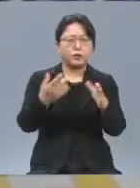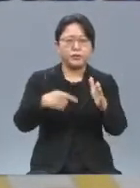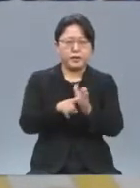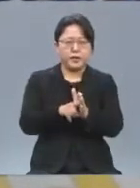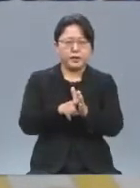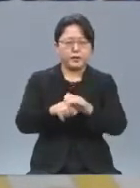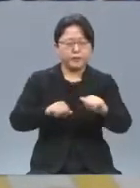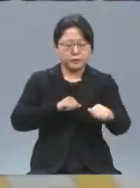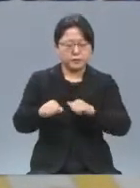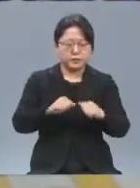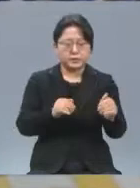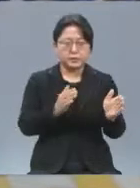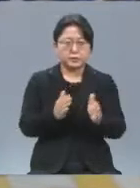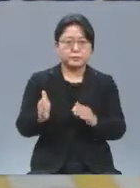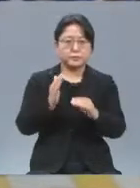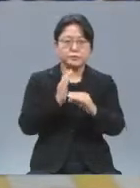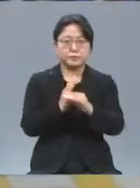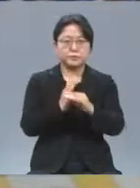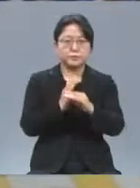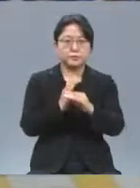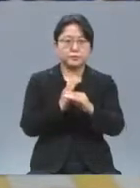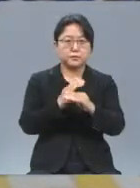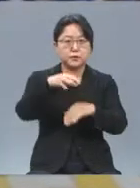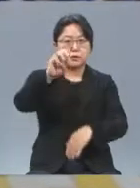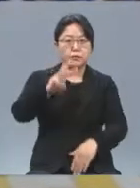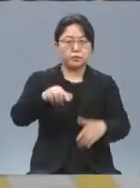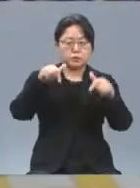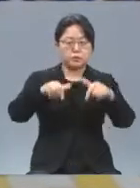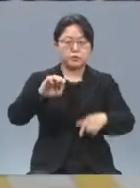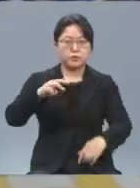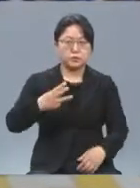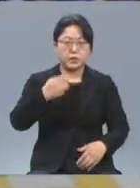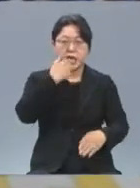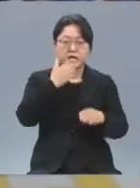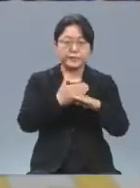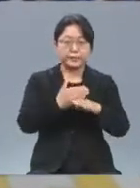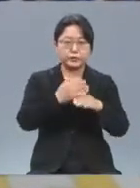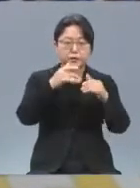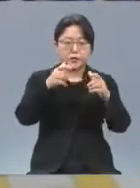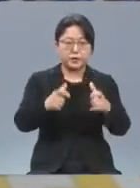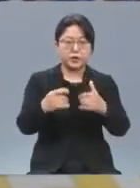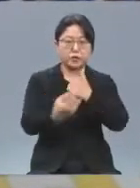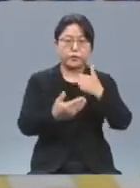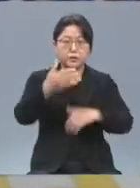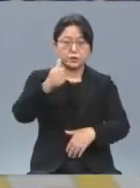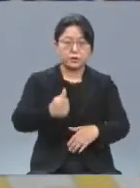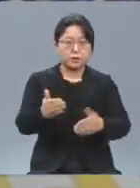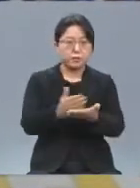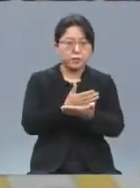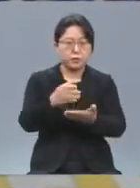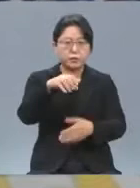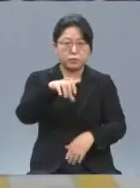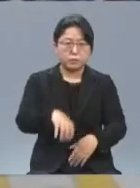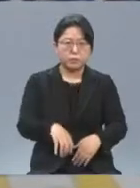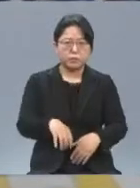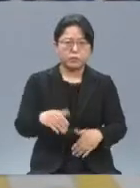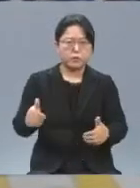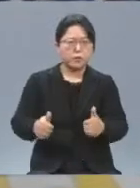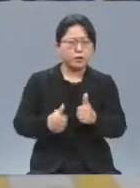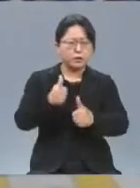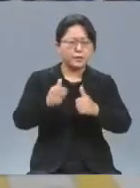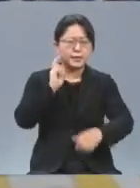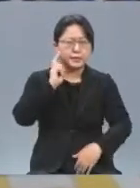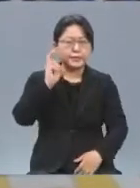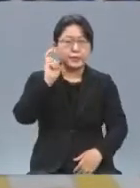물밑 경쟁이 본격화되고 있습니다. 광주 서구을 등 민주당 지역위원장이 공석인 곳은 특히 격전지가 될